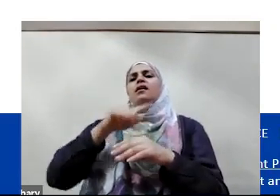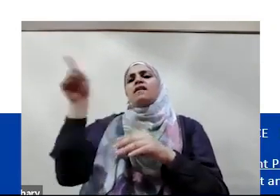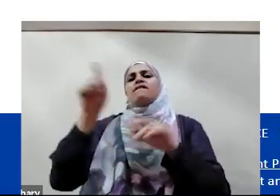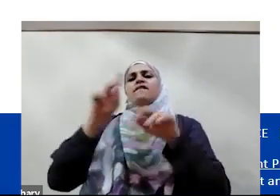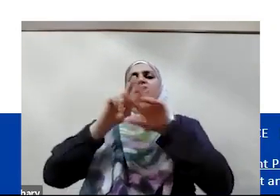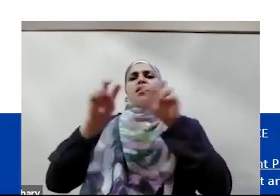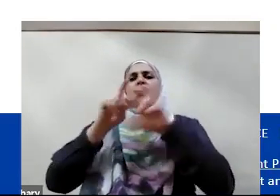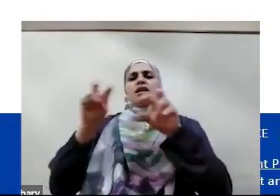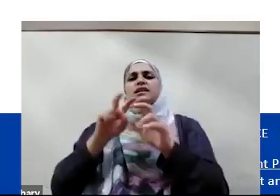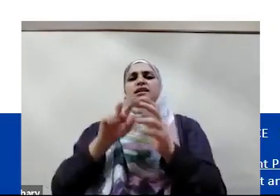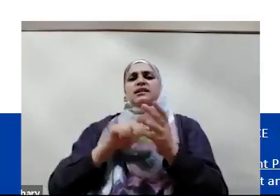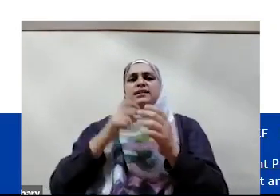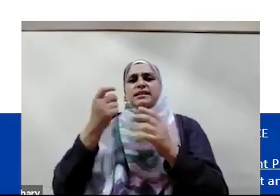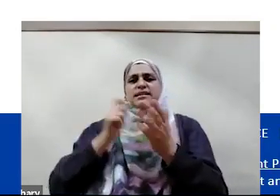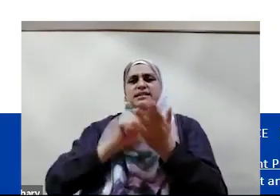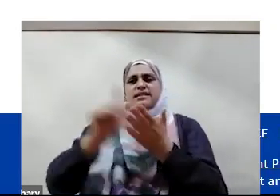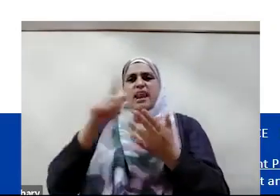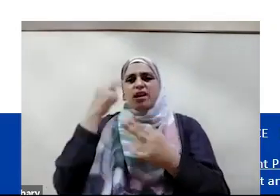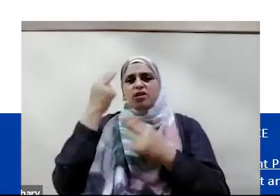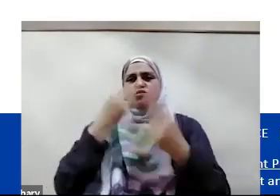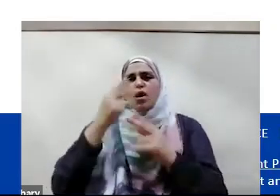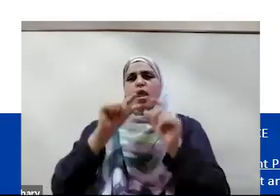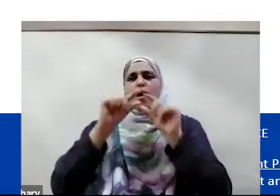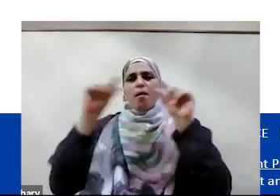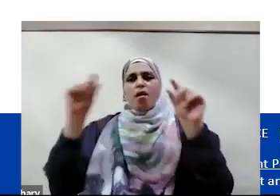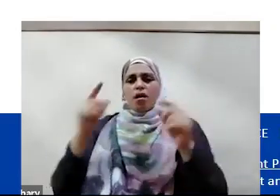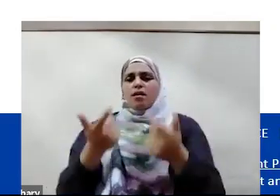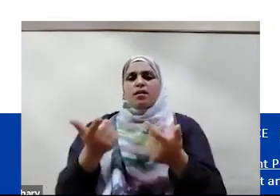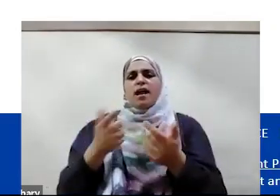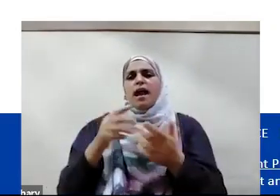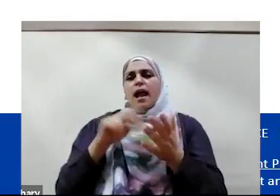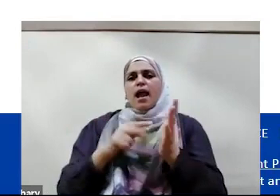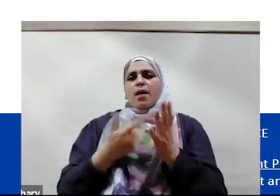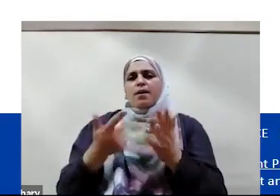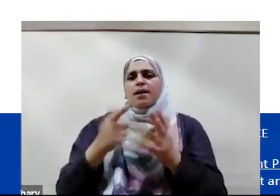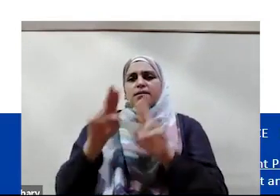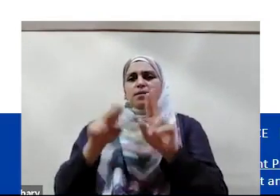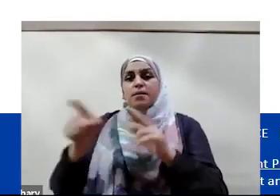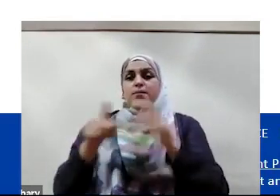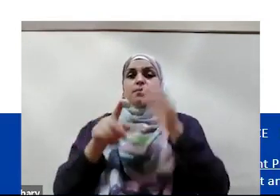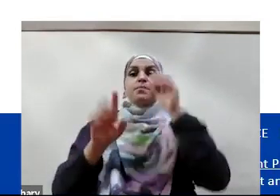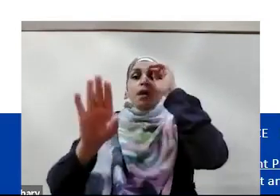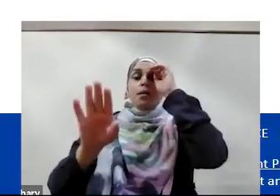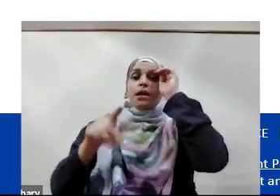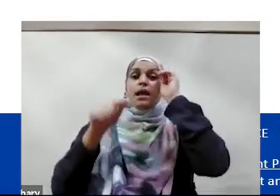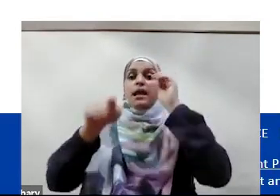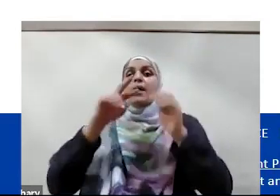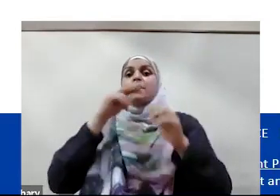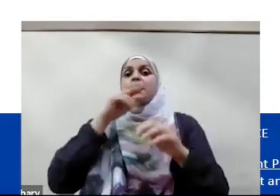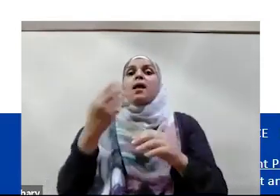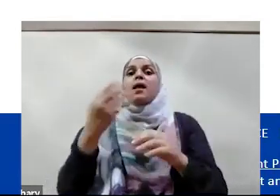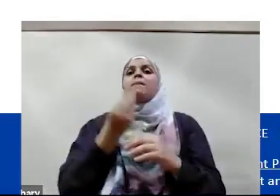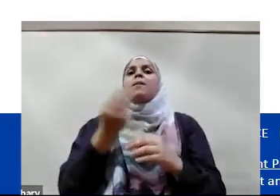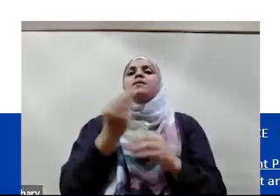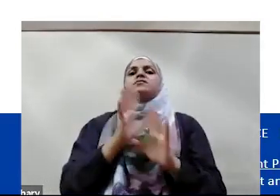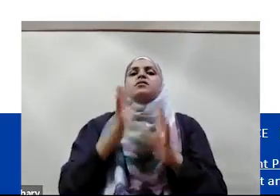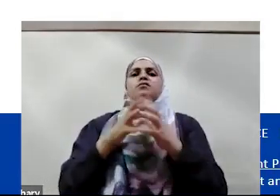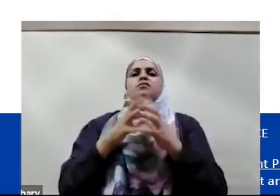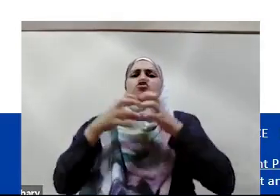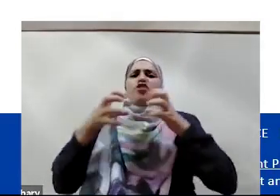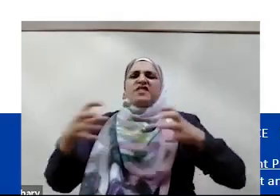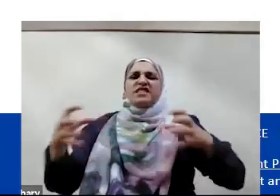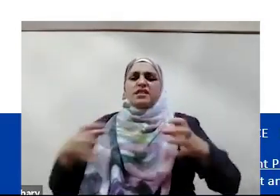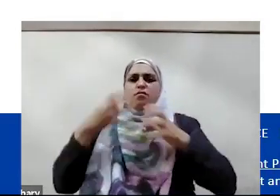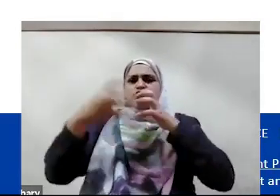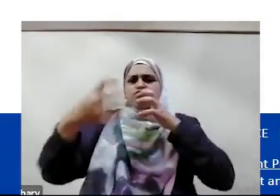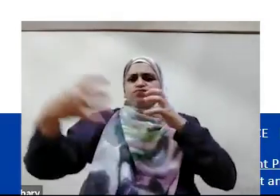objective أو السؤال المقالي الكبير التاني. هنا احنا بنتكلم ببساطة عن المجال، بنتكلم في